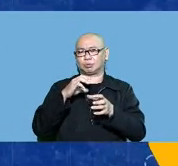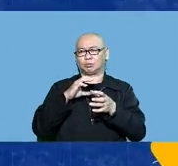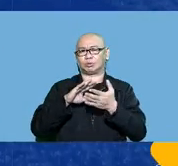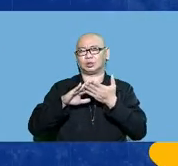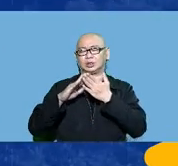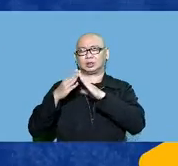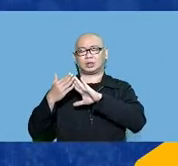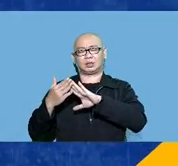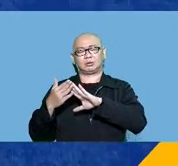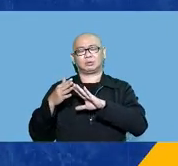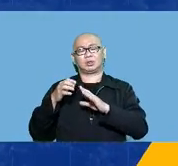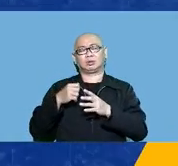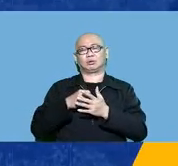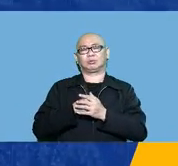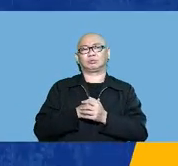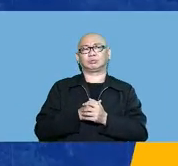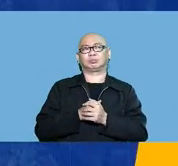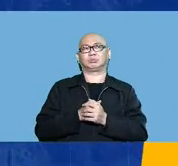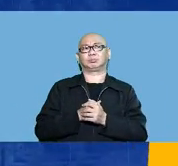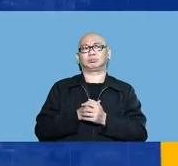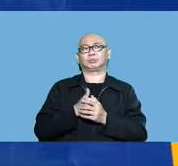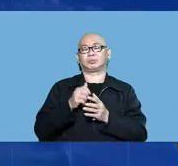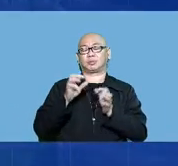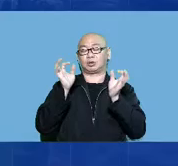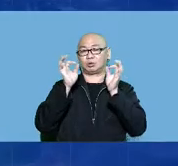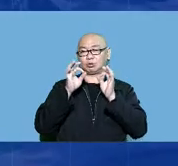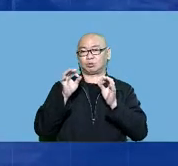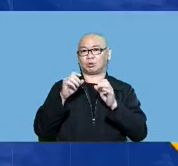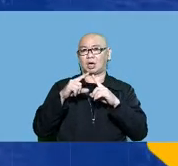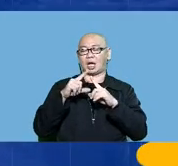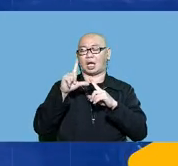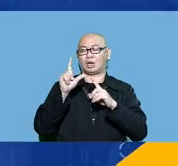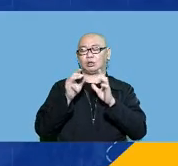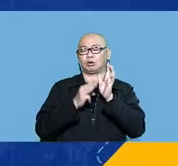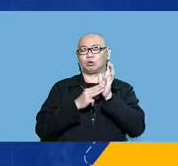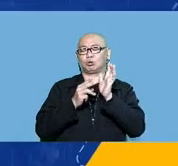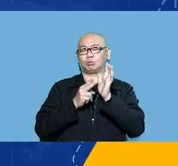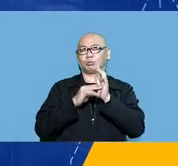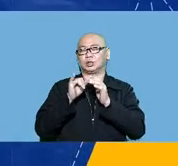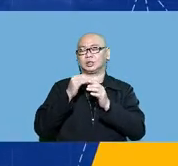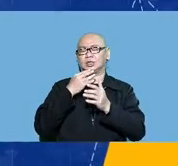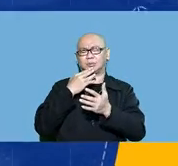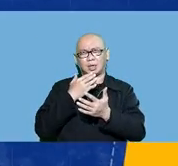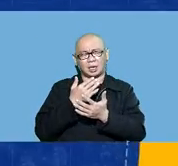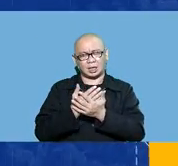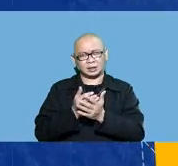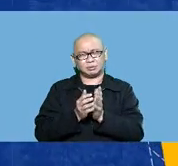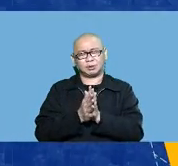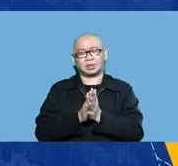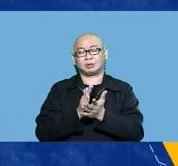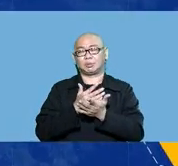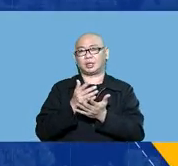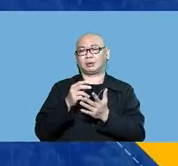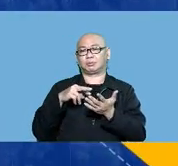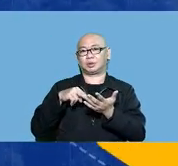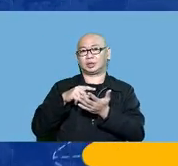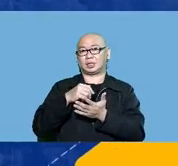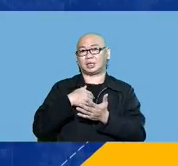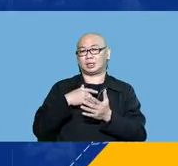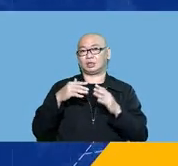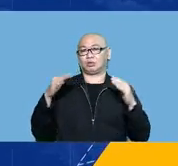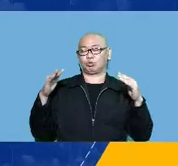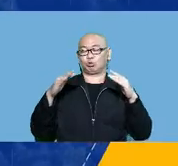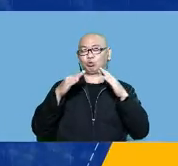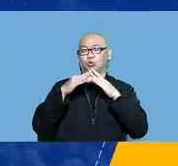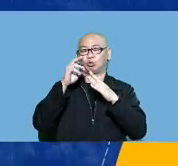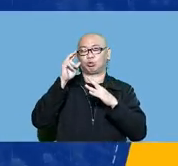Akar Banir, yayasan yang dibentuk oleh alumni. Terima kasih telah menjadi bagian perjalanan saya di Gunung Ungaran